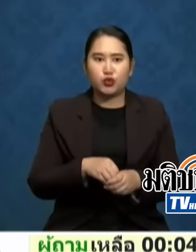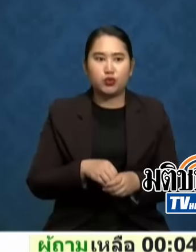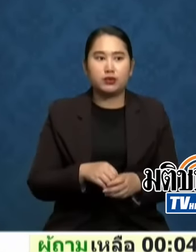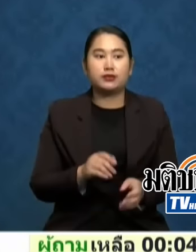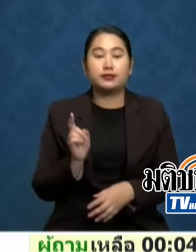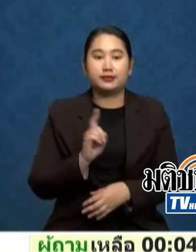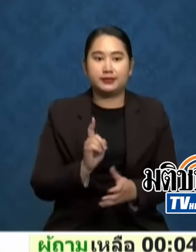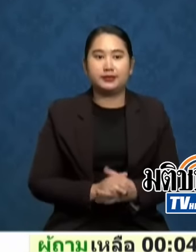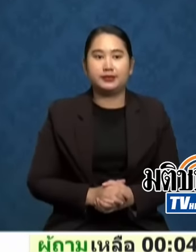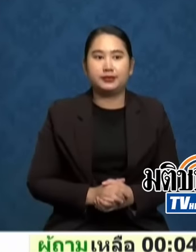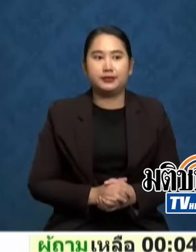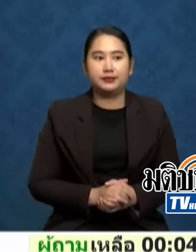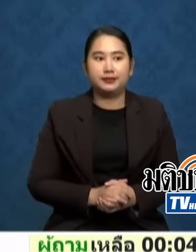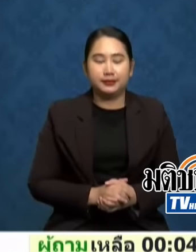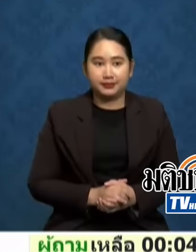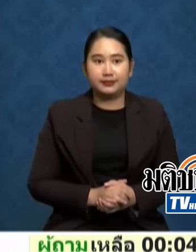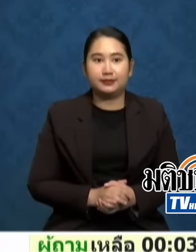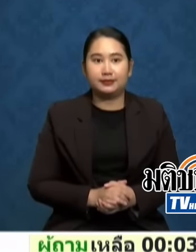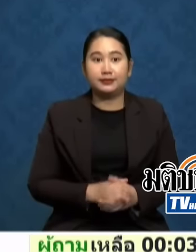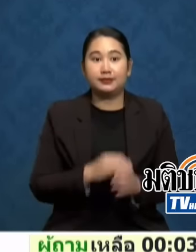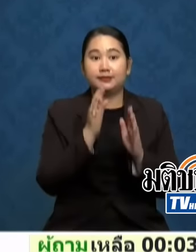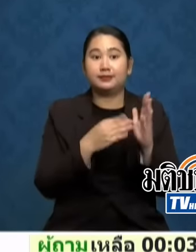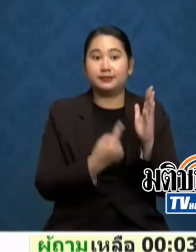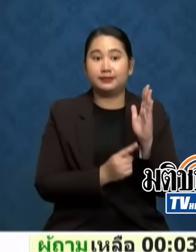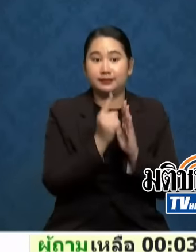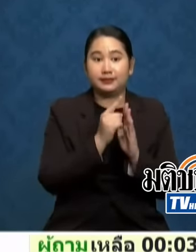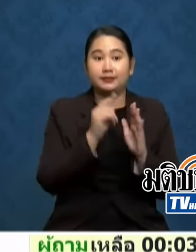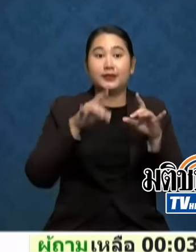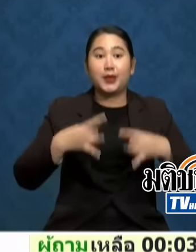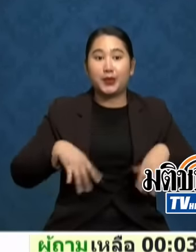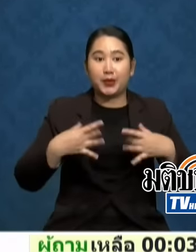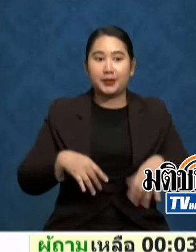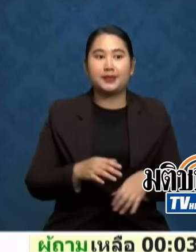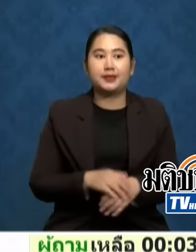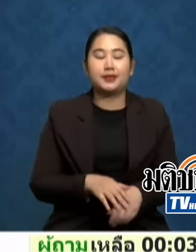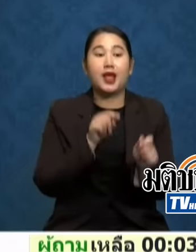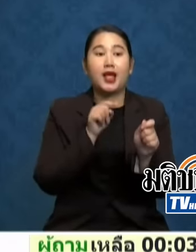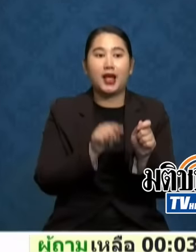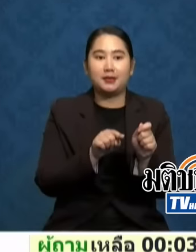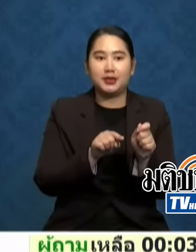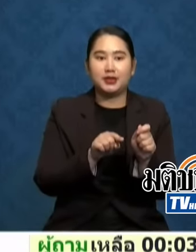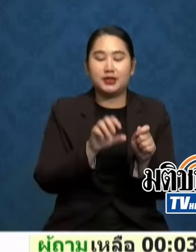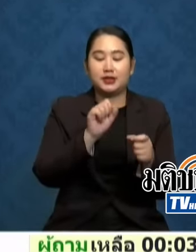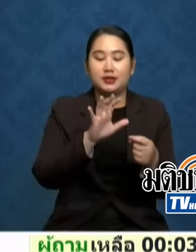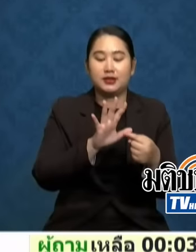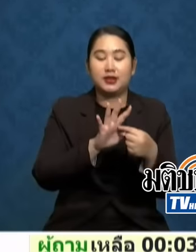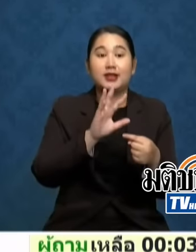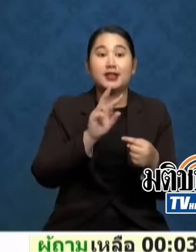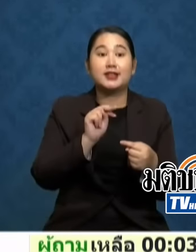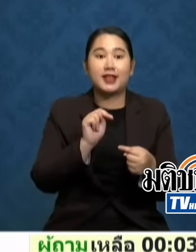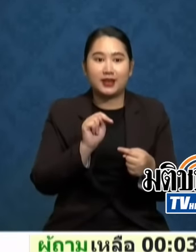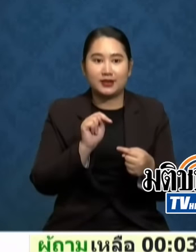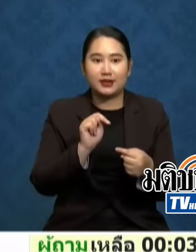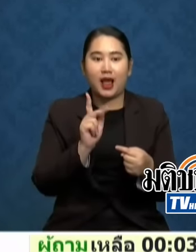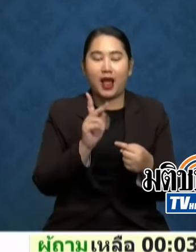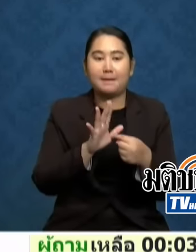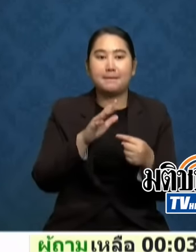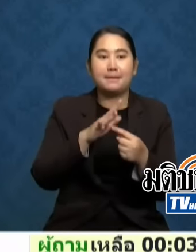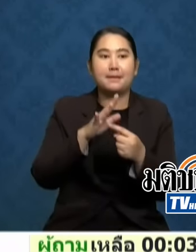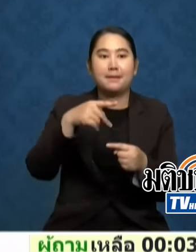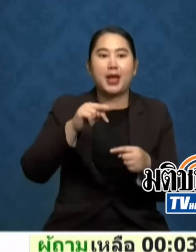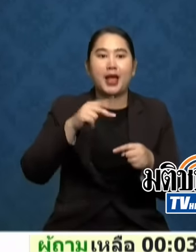ายเราจะเห็นแผนที่เสี่ยงนะครับอำเภอสารพีอำเภอสันกำแพงที่ปัจจุบันเนี่ยน้ำท่วมเดิมสัปดาห์ที่แล้วยังไม่คลี่คล